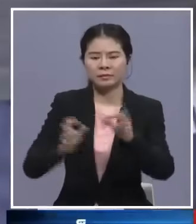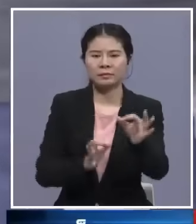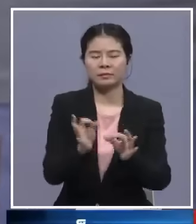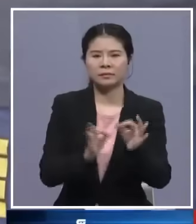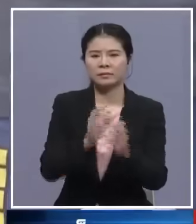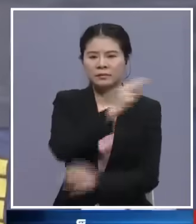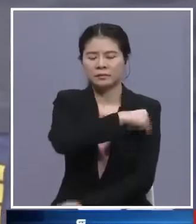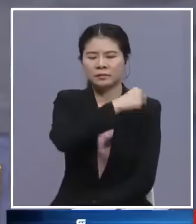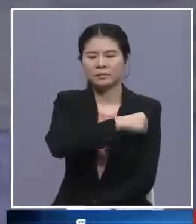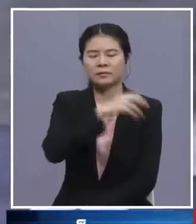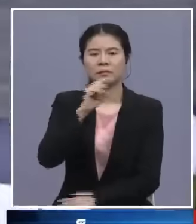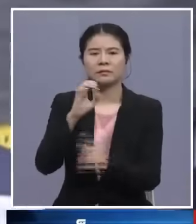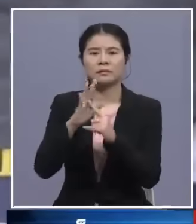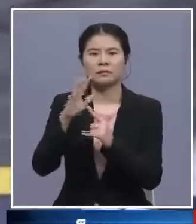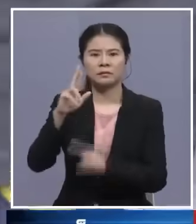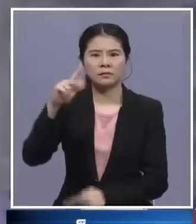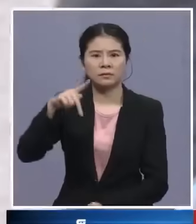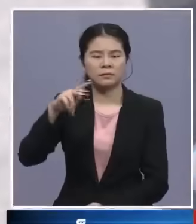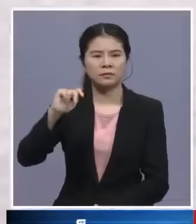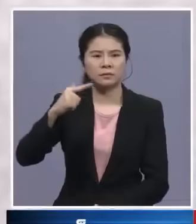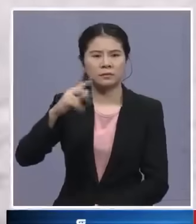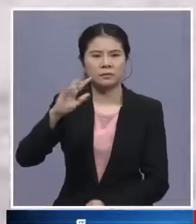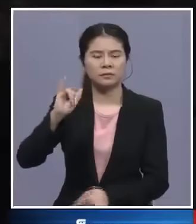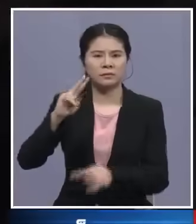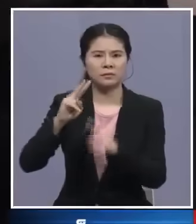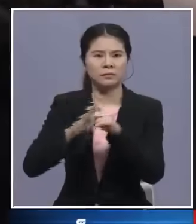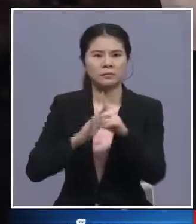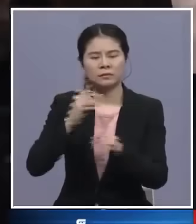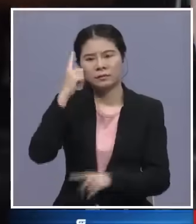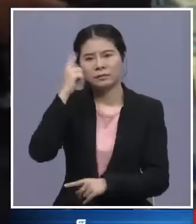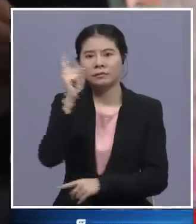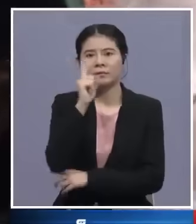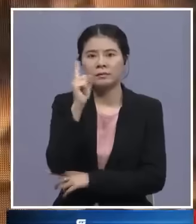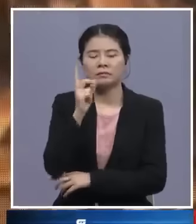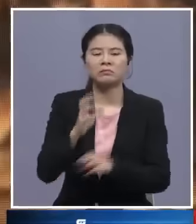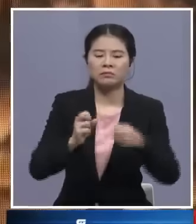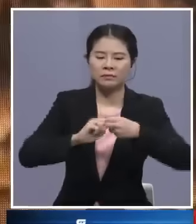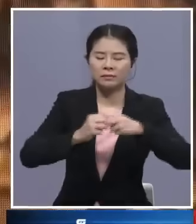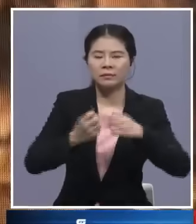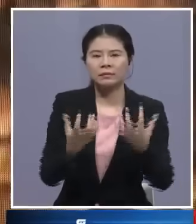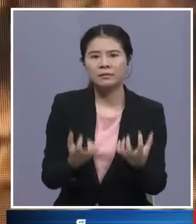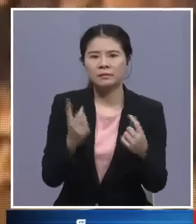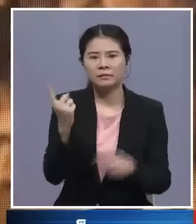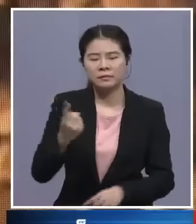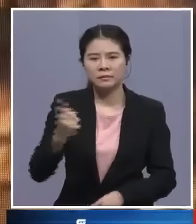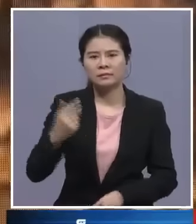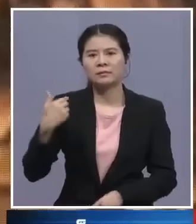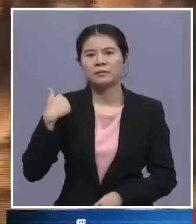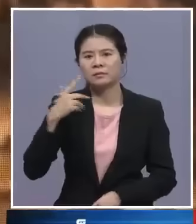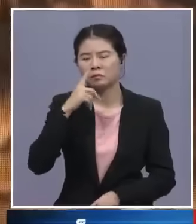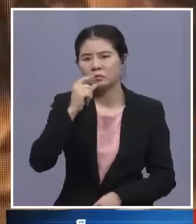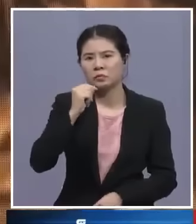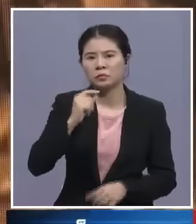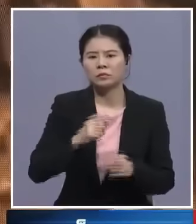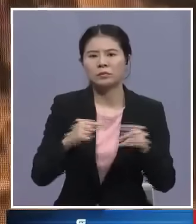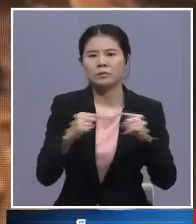นายแพทย์สุรพงษ์สืบวงลิแต่ก็ถอดไปรหัสหมายถึงว่าถอดรหัสกันไปก็มองว่าเอ๊ะนี่ไงมันวิกฤตจริงๆไงเหมือนกับตอบคำถามในช่วงที่หลายคน